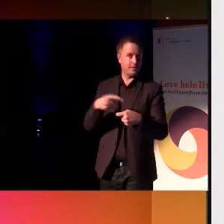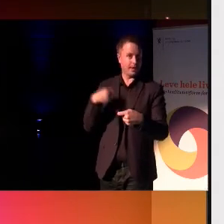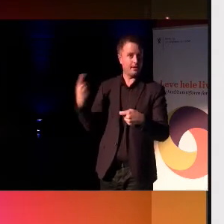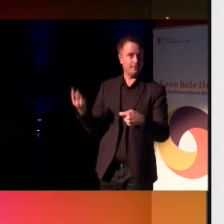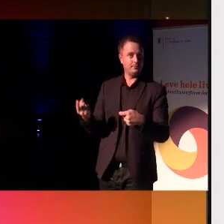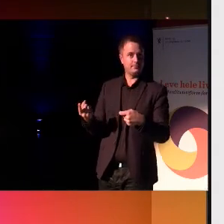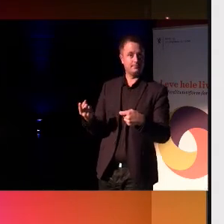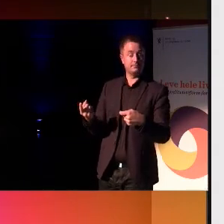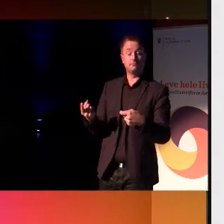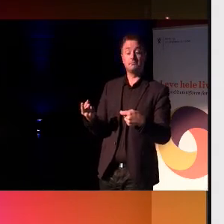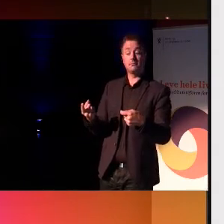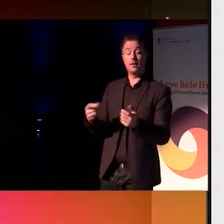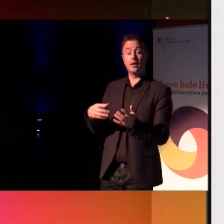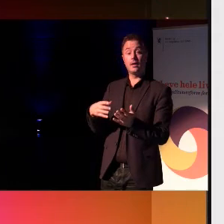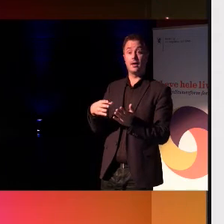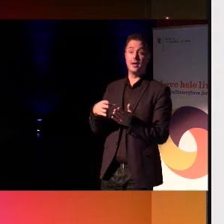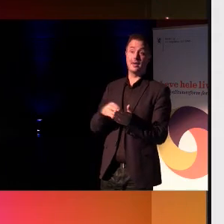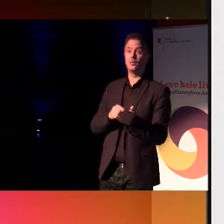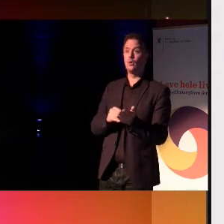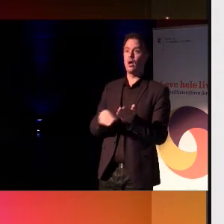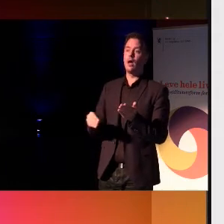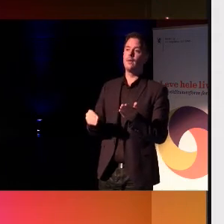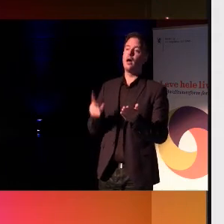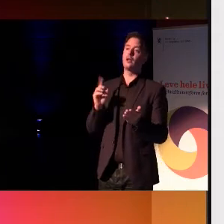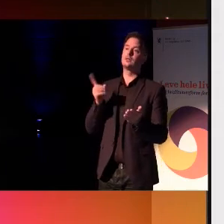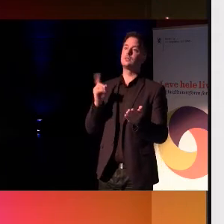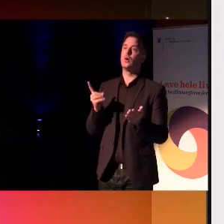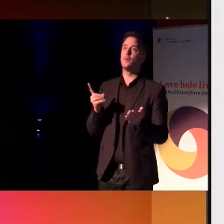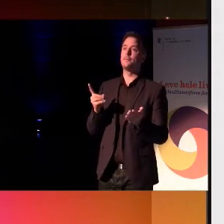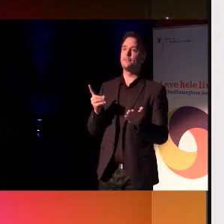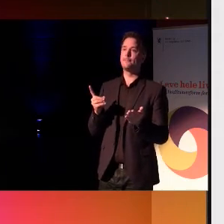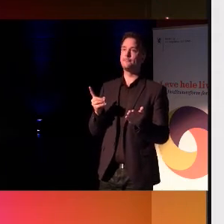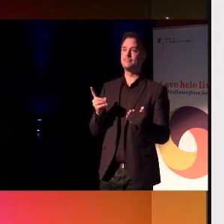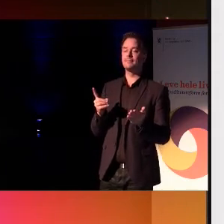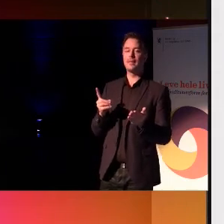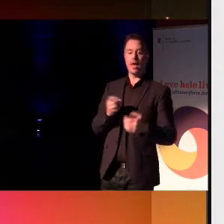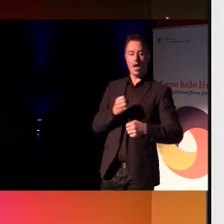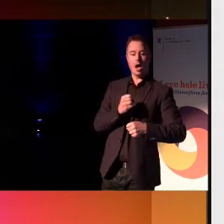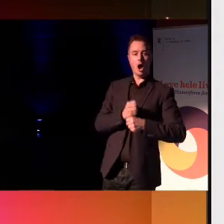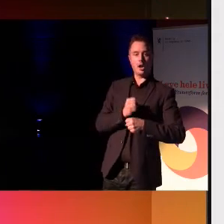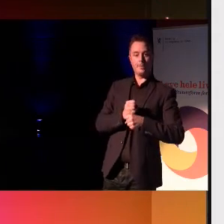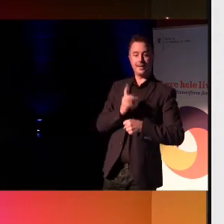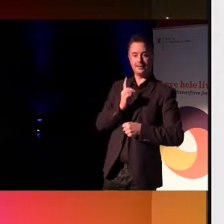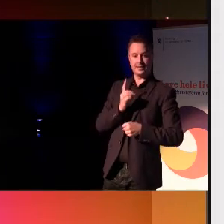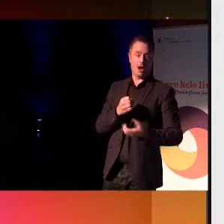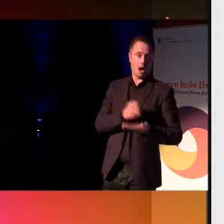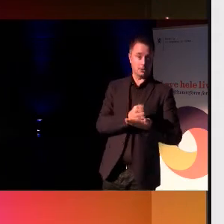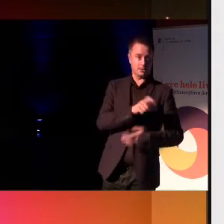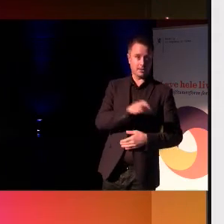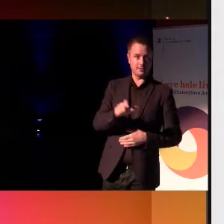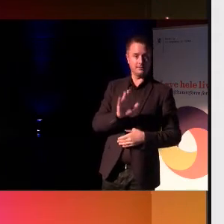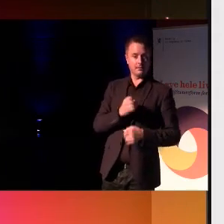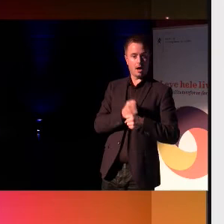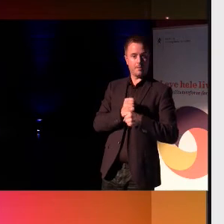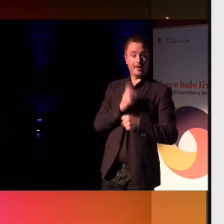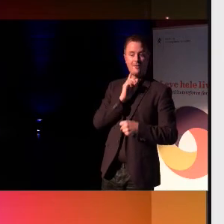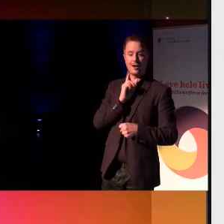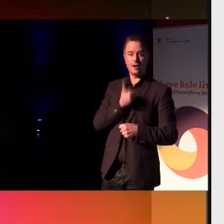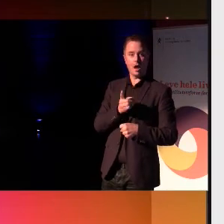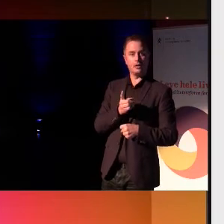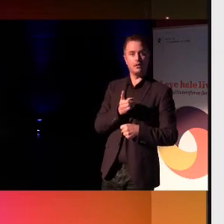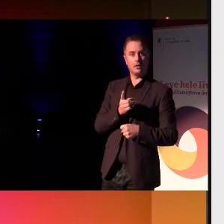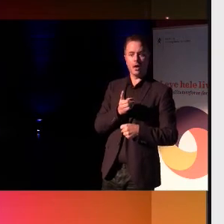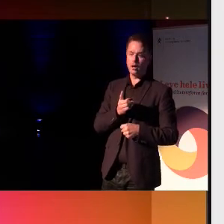så ble det, det å gjøre arbeidshverdagen enklere til ansatte, som de fikk oppleve en